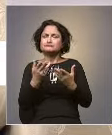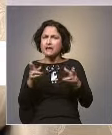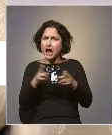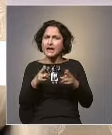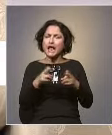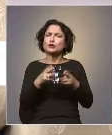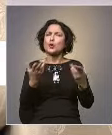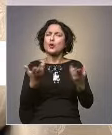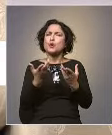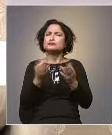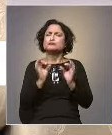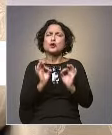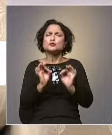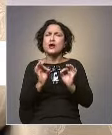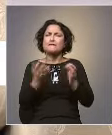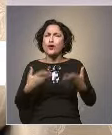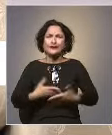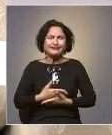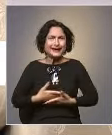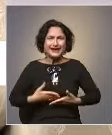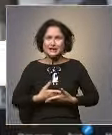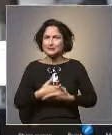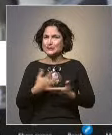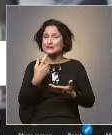за децата този тренировачен лагер?